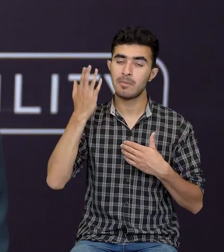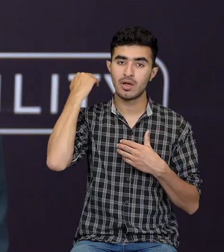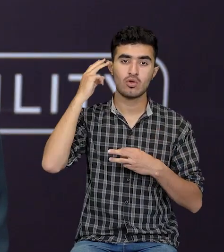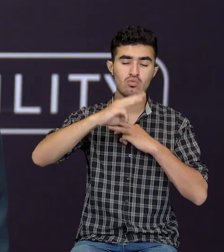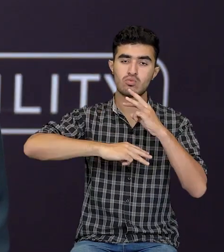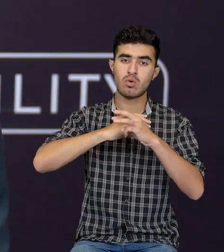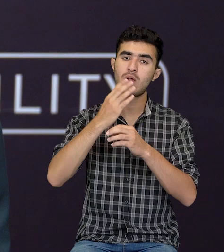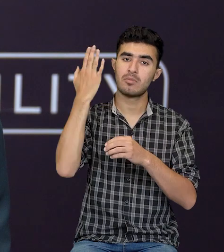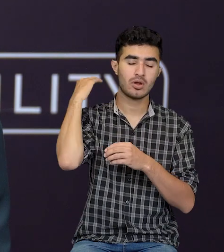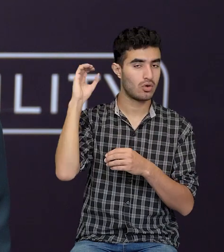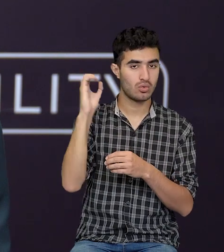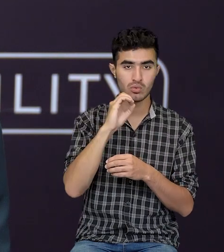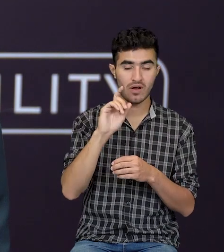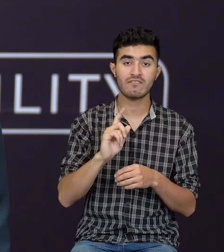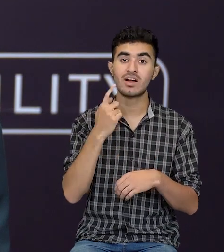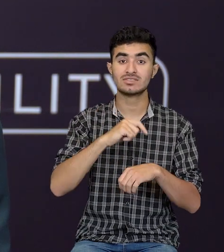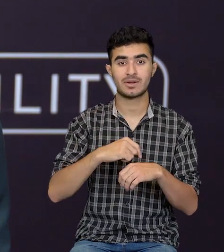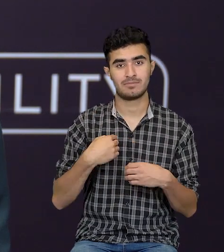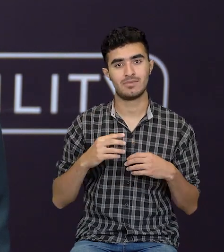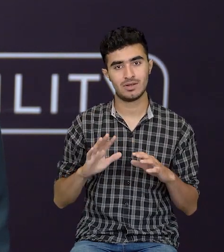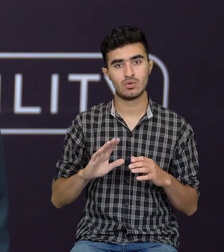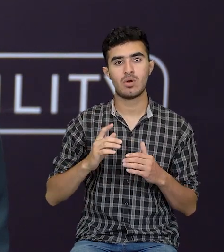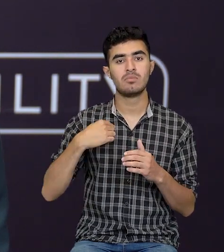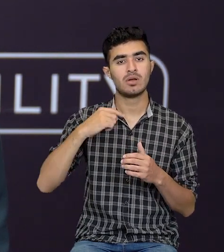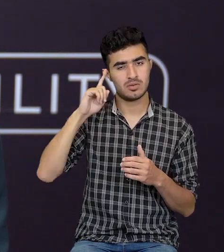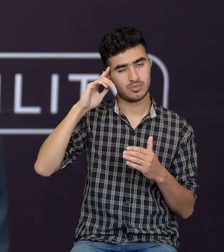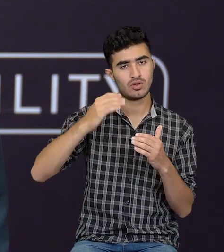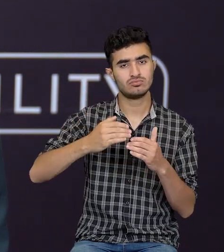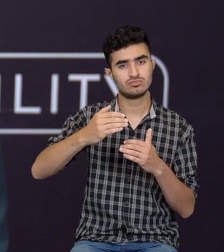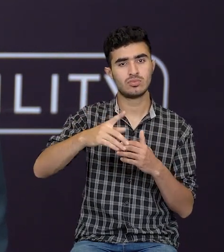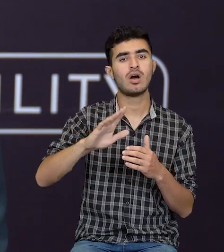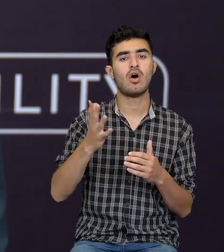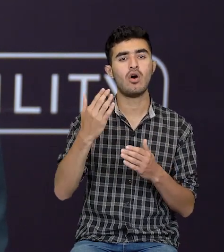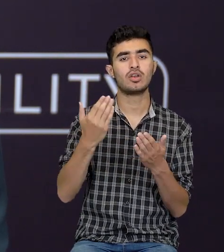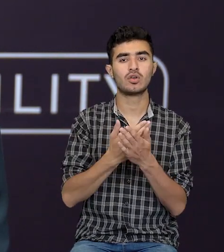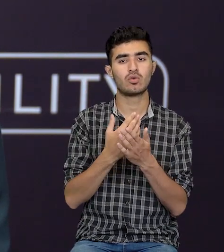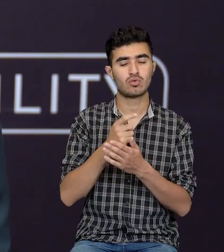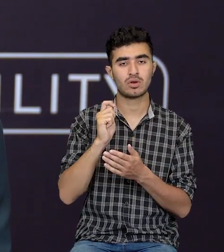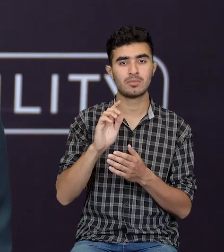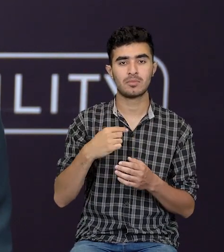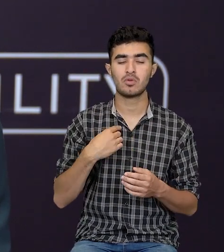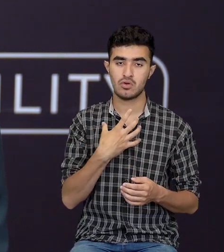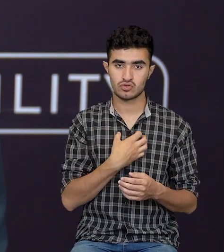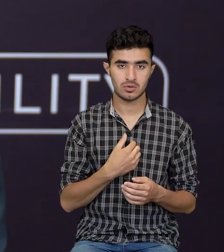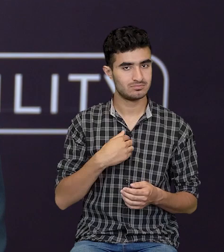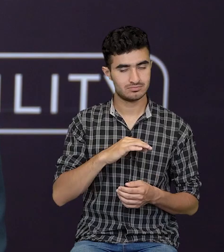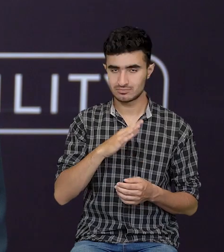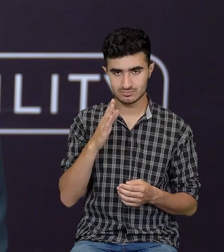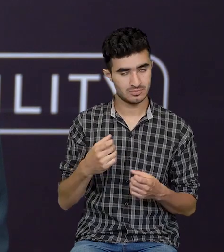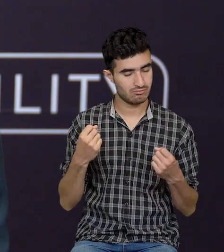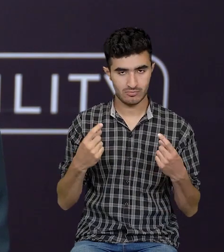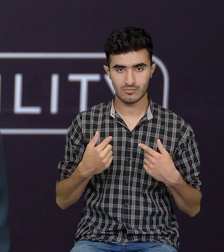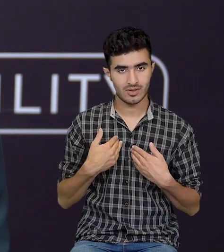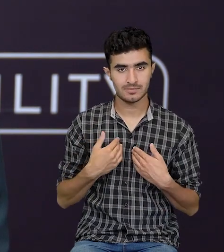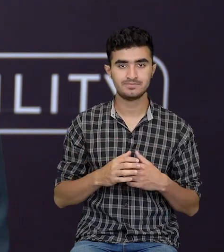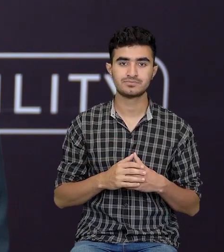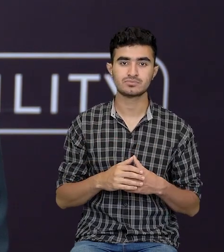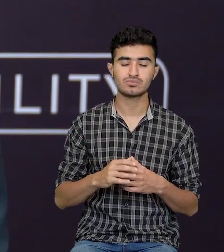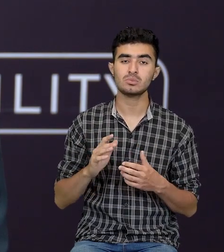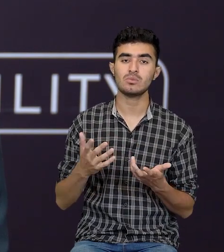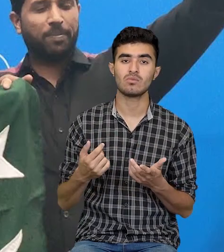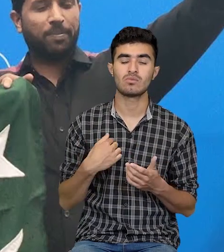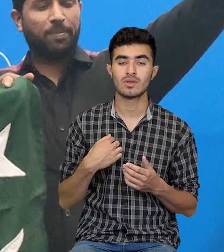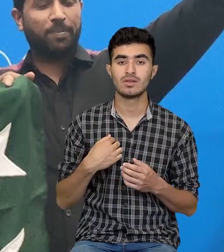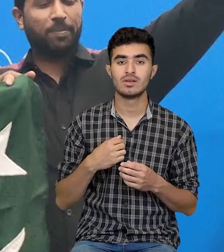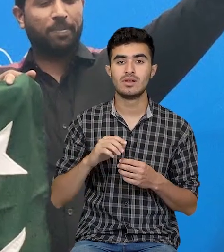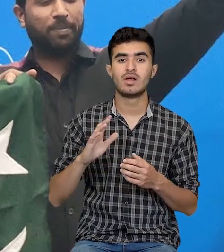काफ़ी ज़्यादा मैच खेले। तो जब मैं प्री क्वार्टर में आ गया था, तो प्री क्वार्टर में इजिप्ट का प्लेयर था, उसने एक मैच में 2 सेंचुरी ब्रेक किए थे।